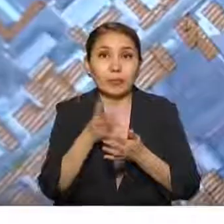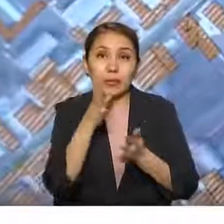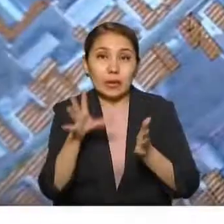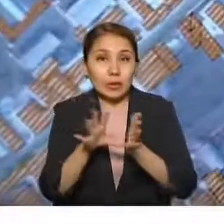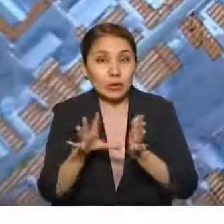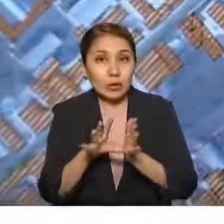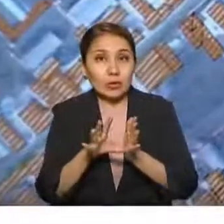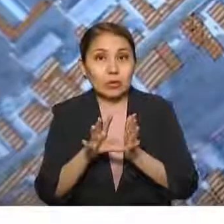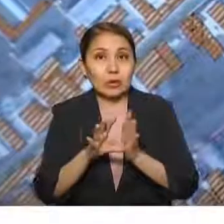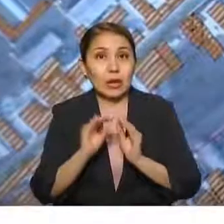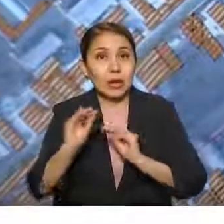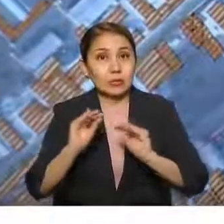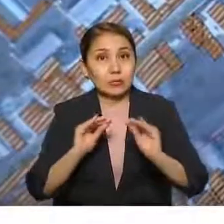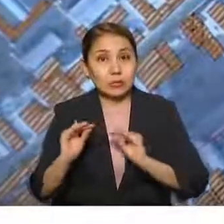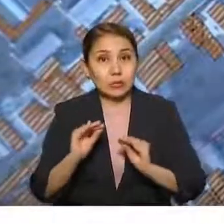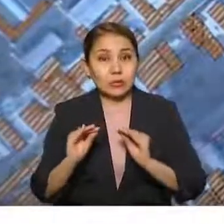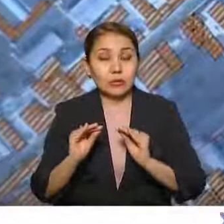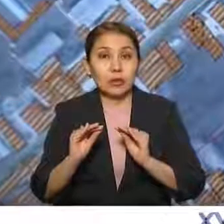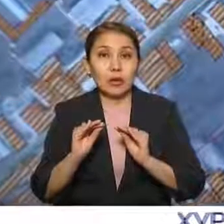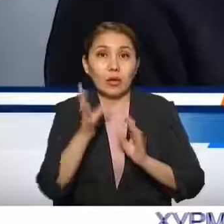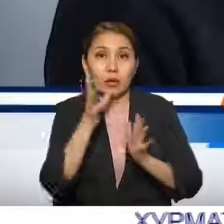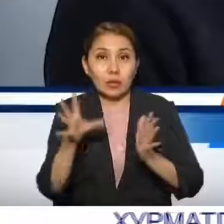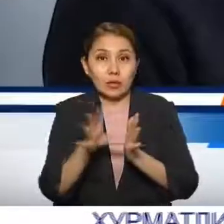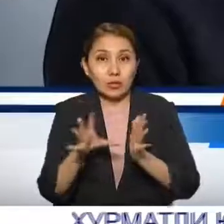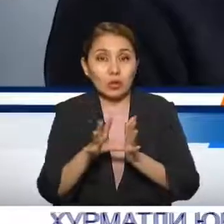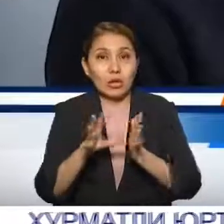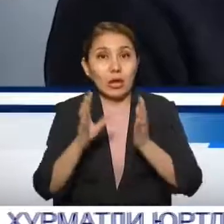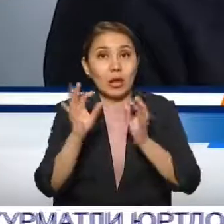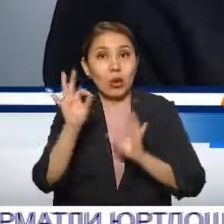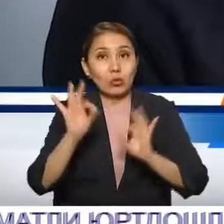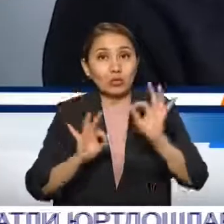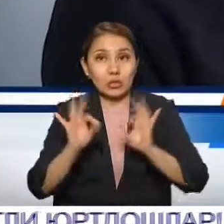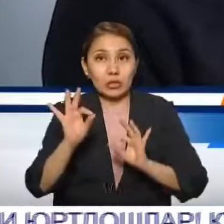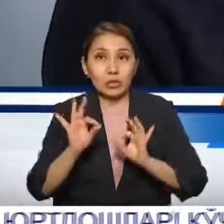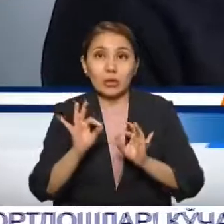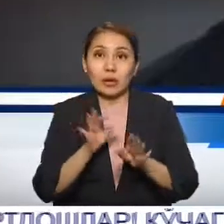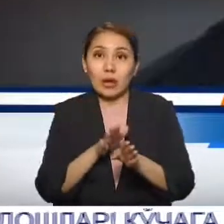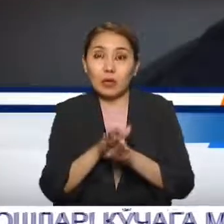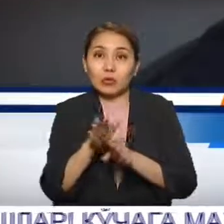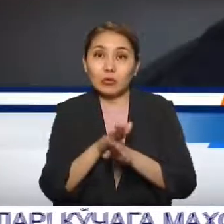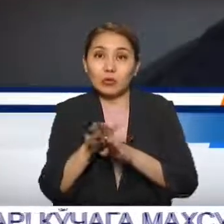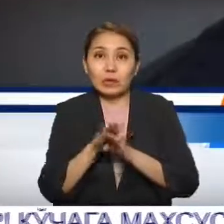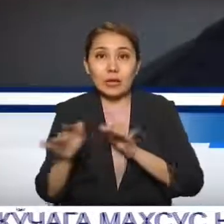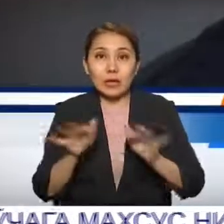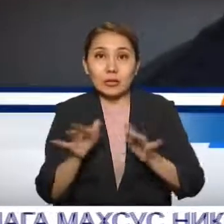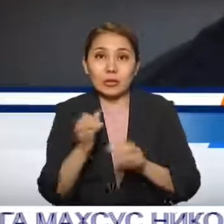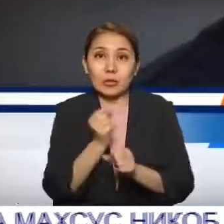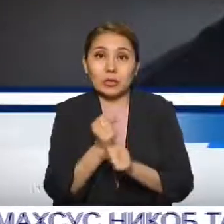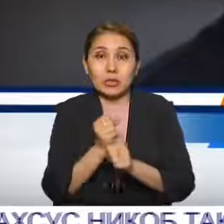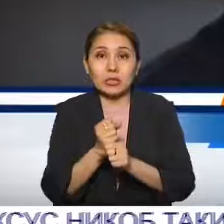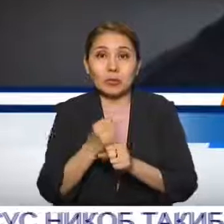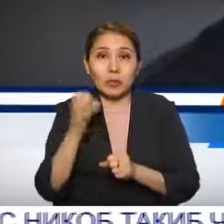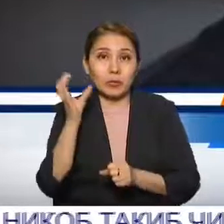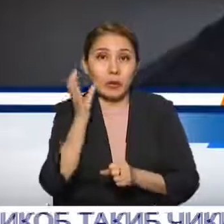taxometr, geodezik asbob-uskunalar, shuningdek elektron lazerli o'lchagichlar orqali amalga oshirilmoqda. Hammasi dasturlarga